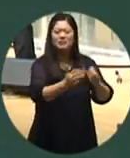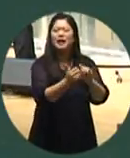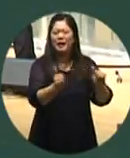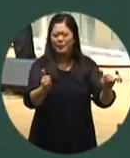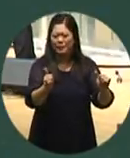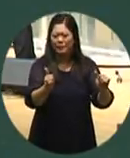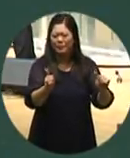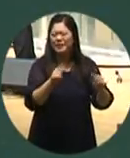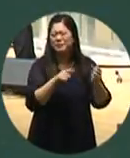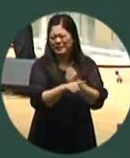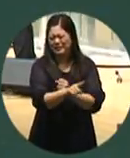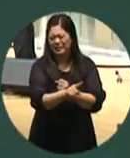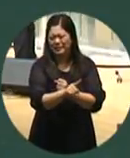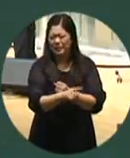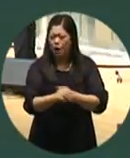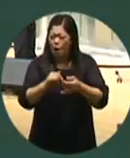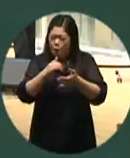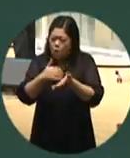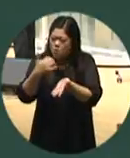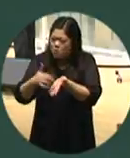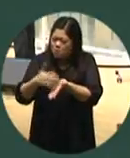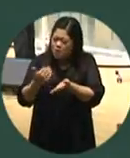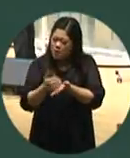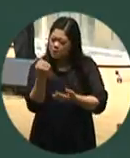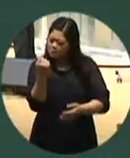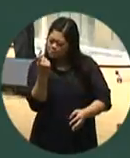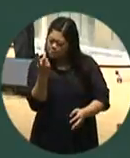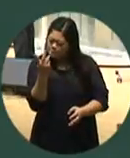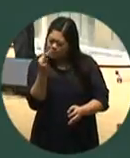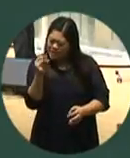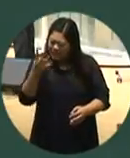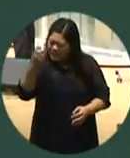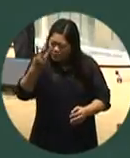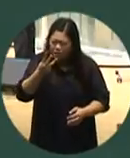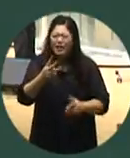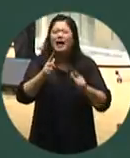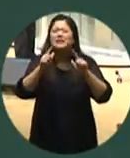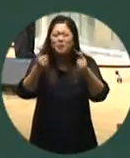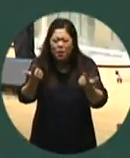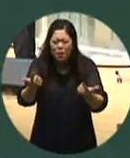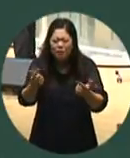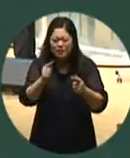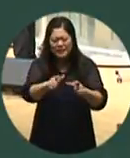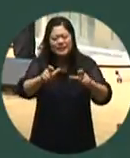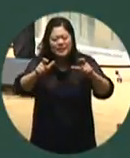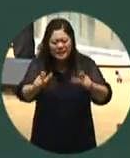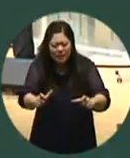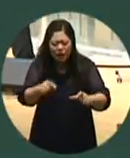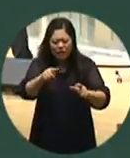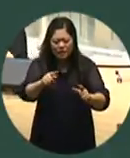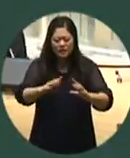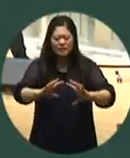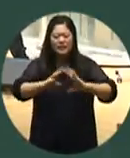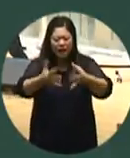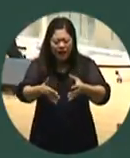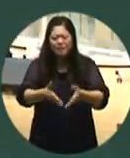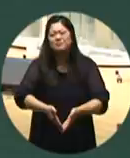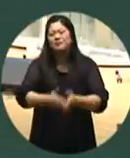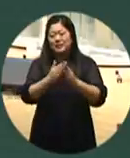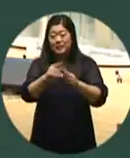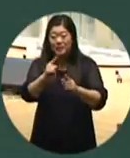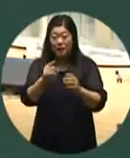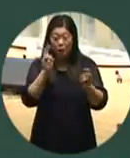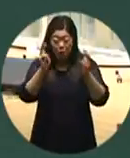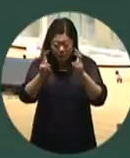they 말이에요. They saved their field. 교회를 살렸다는 말이에요. It means they saved their church. 여기 24 올인의 So go into this 24 hours.